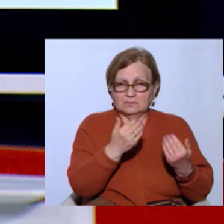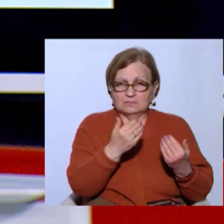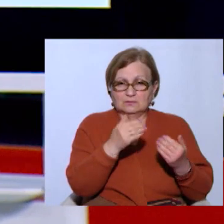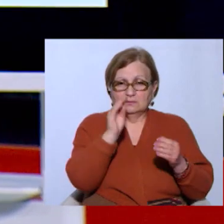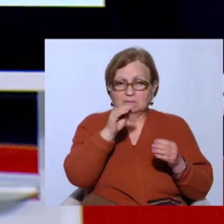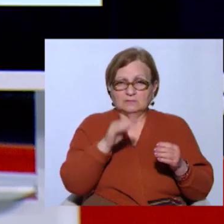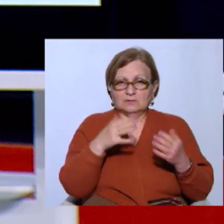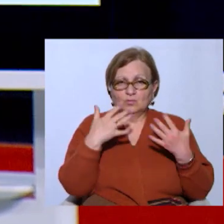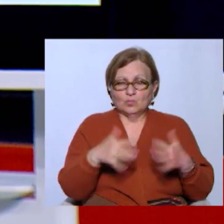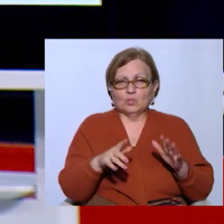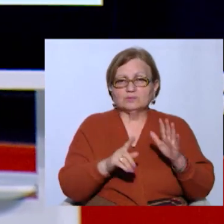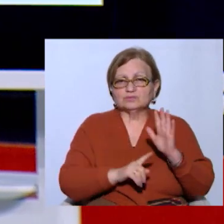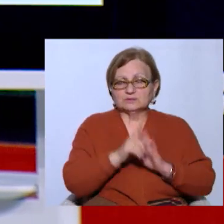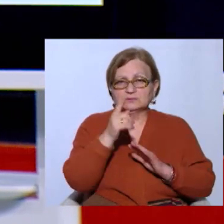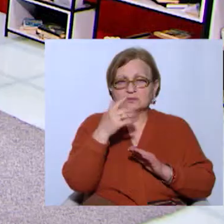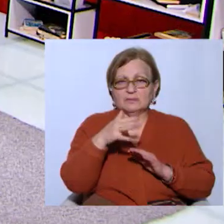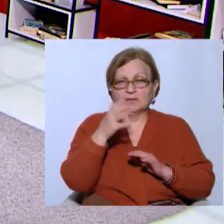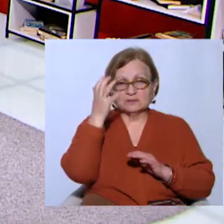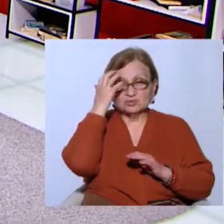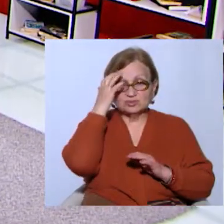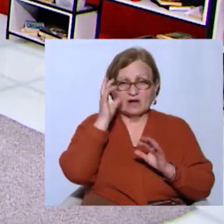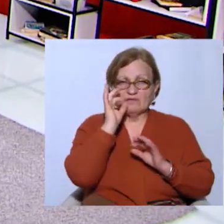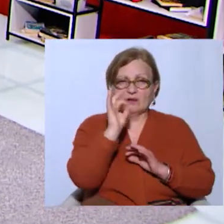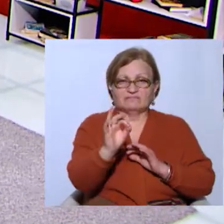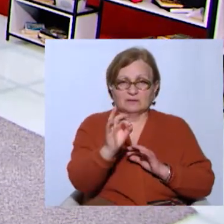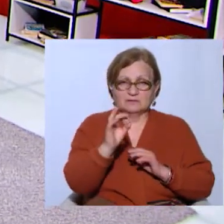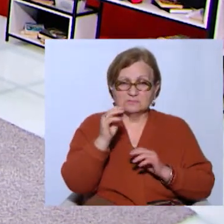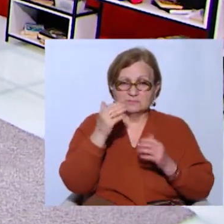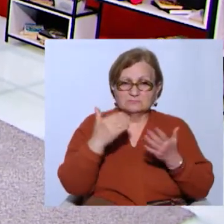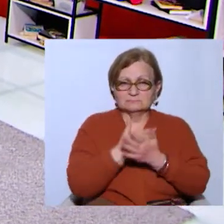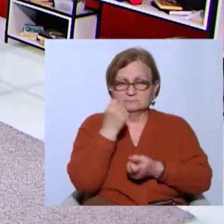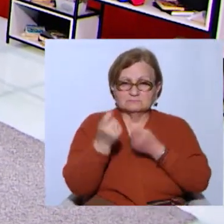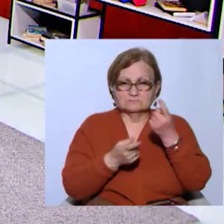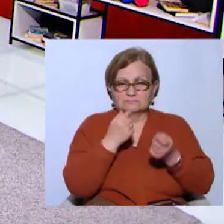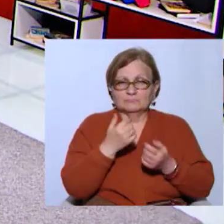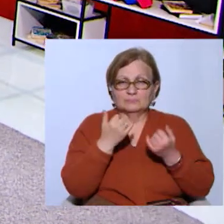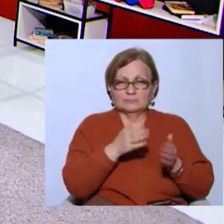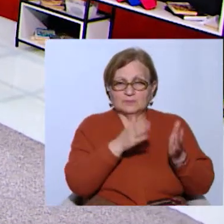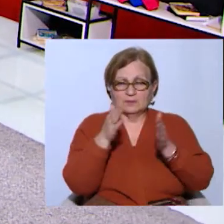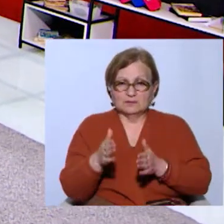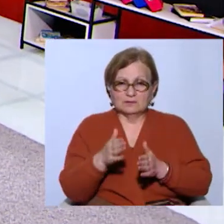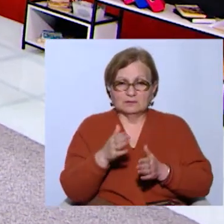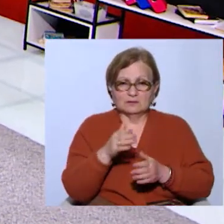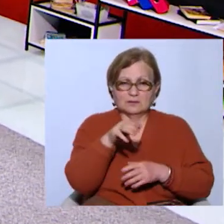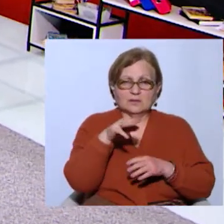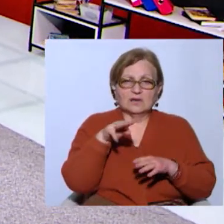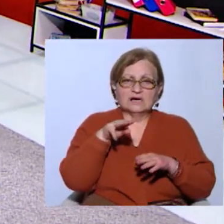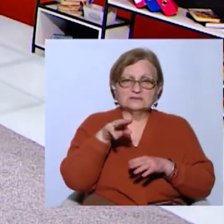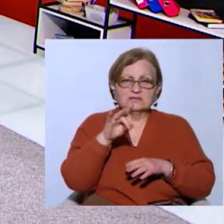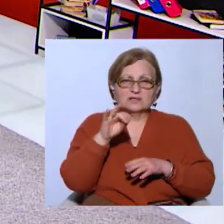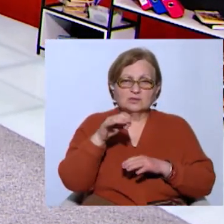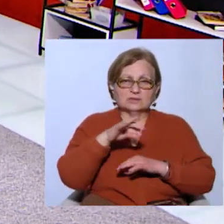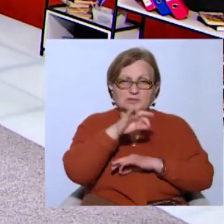შავი ხვრელის შესწავლა გახდა შესაძლებელი. ახლა სანამ გადავალთ ერთეულოვან წრეზე, მე შეგახსენებ ტრიგონომეტრიულ